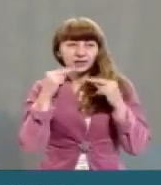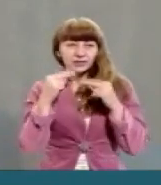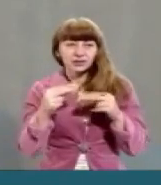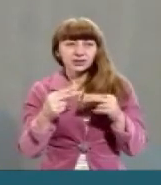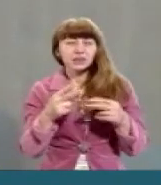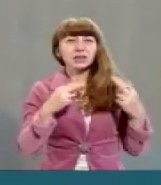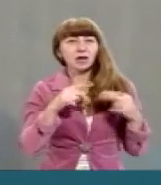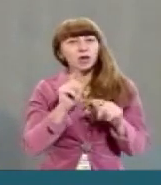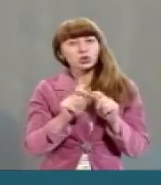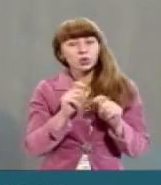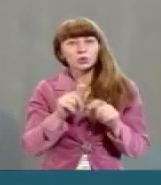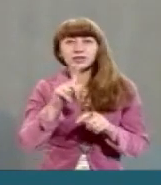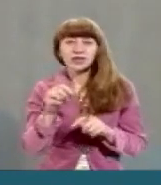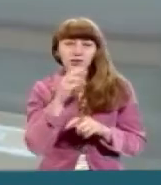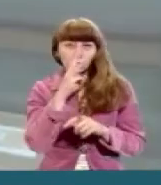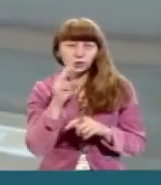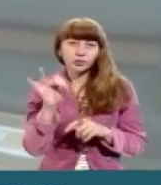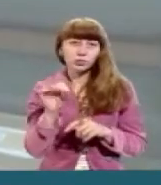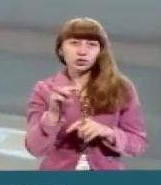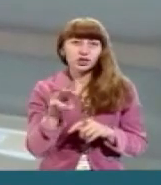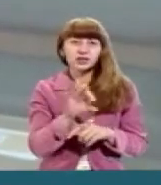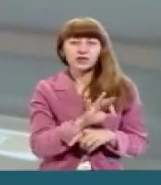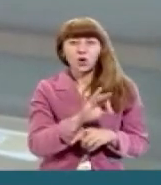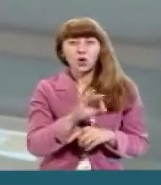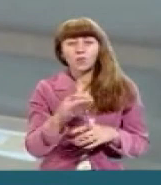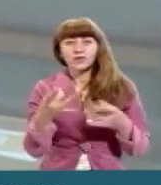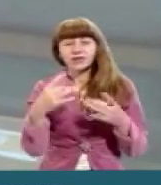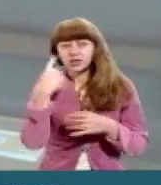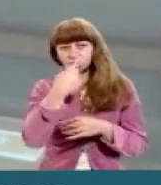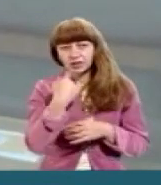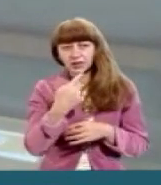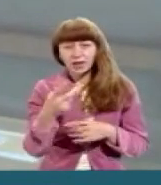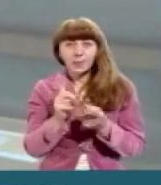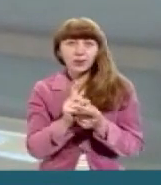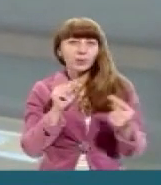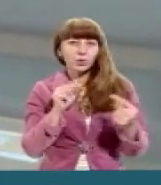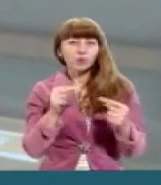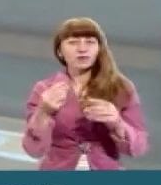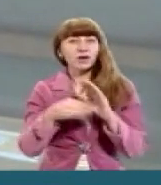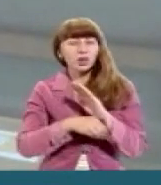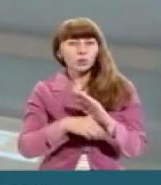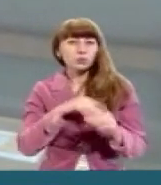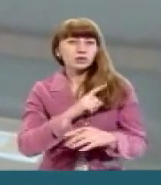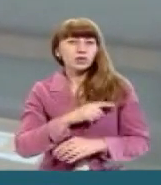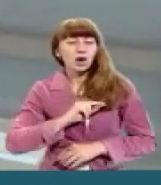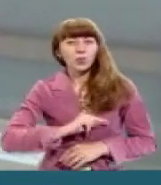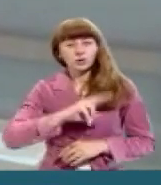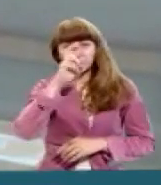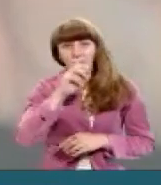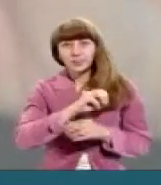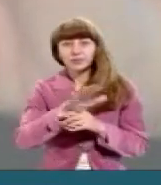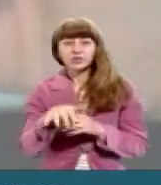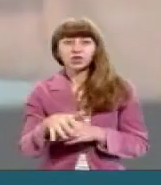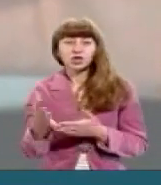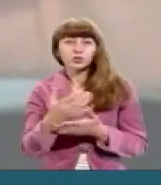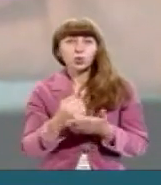жеке тұлғалардың табысы мен мүлкіне тиімді бақылау жүйесін құру. Сондай-ақ салық пен бюджетке төленетін басқа да міндетті төлемдер жинауды